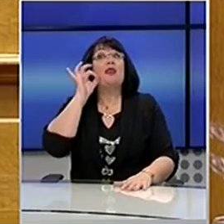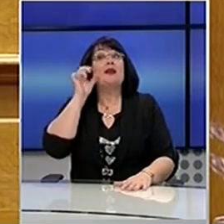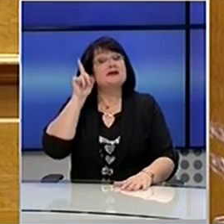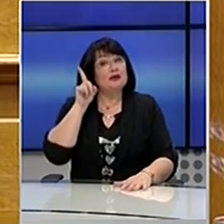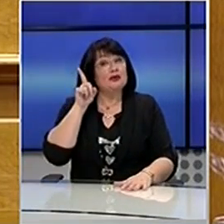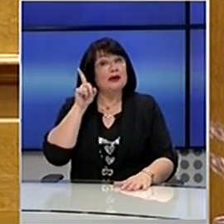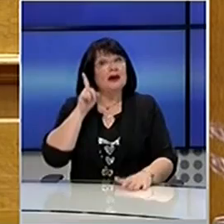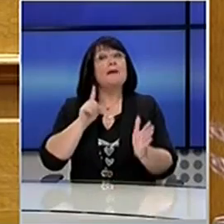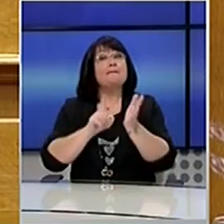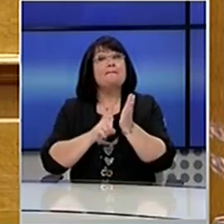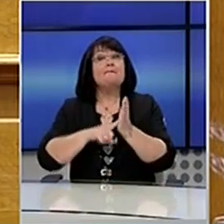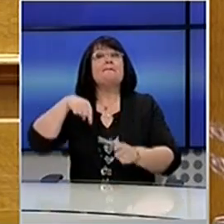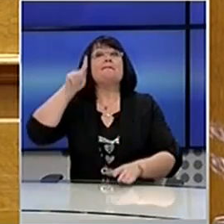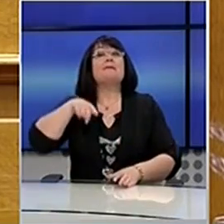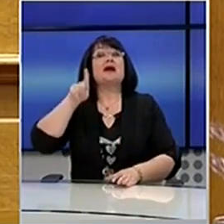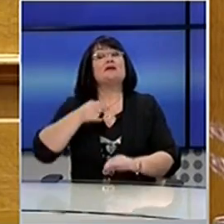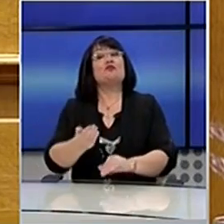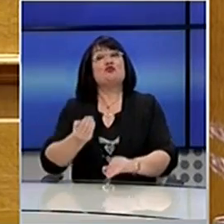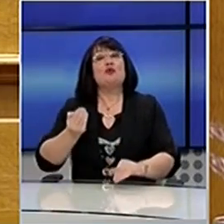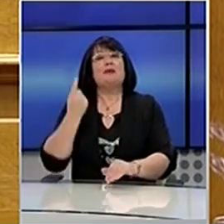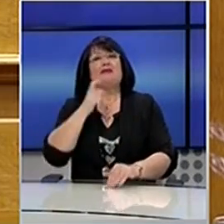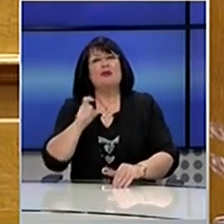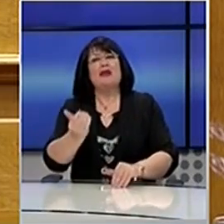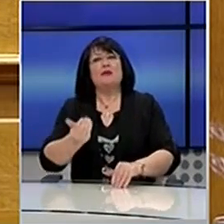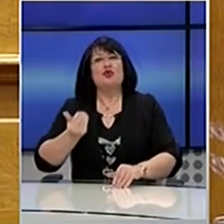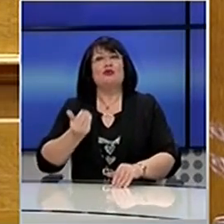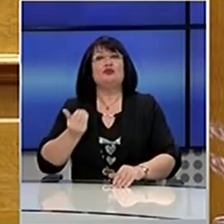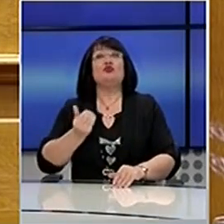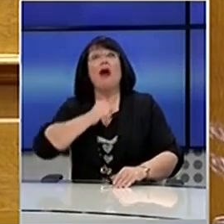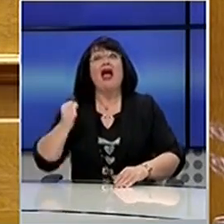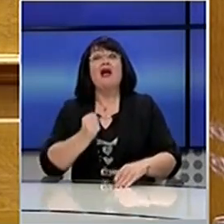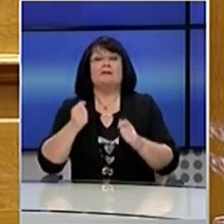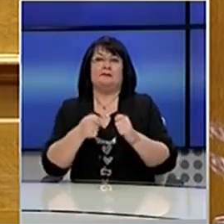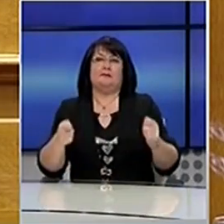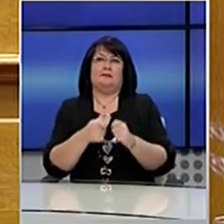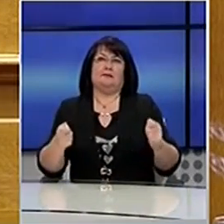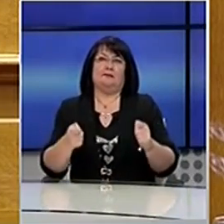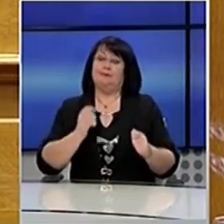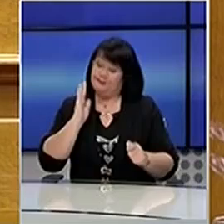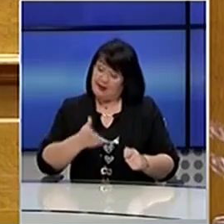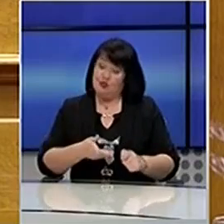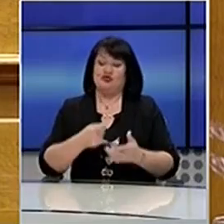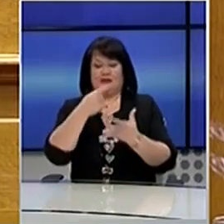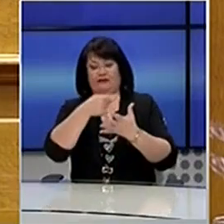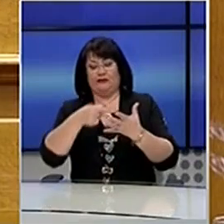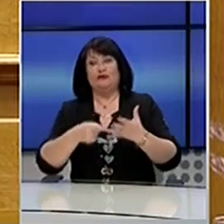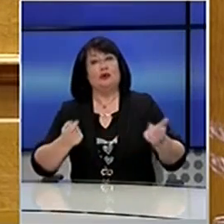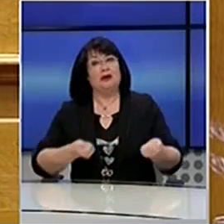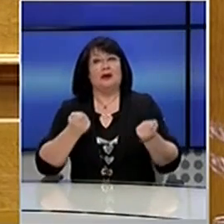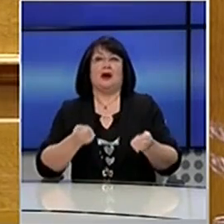Θεσσαλονίκη έπρεπε κάποιες μέρες νωρίτερα, ενδεχομένως μια εβδομάδα νωρίτερα, να πάρουμε πιο δραστικά μέτρα. Αυτά θα μπορούσαμε να τα είχαμε κάνει.